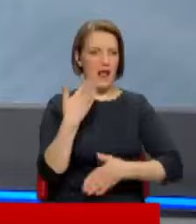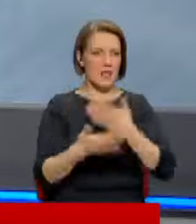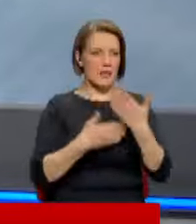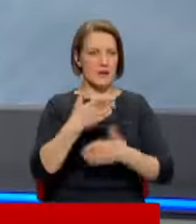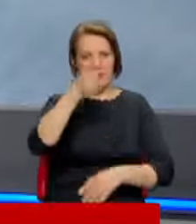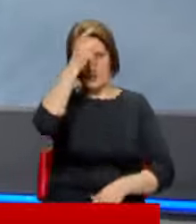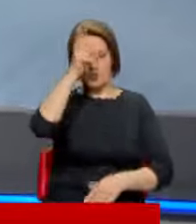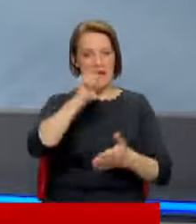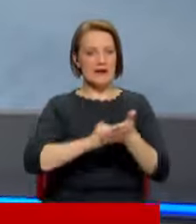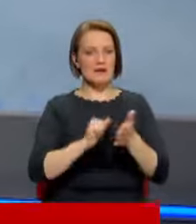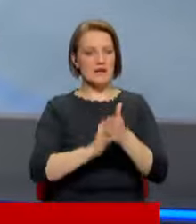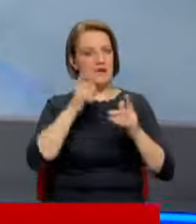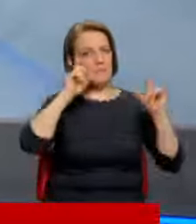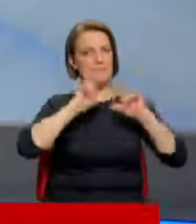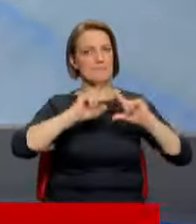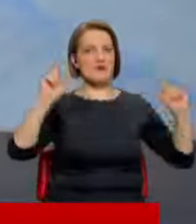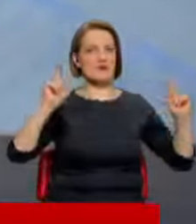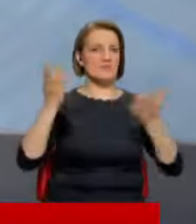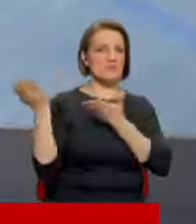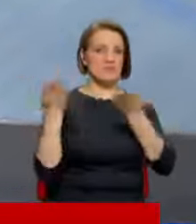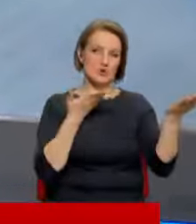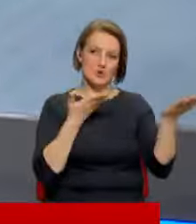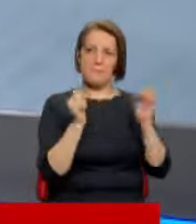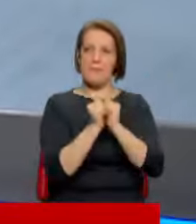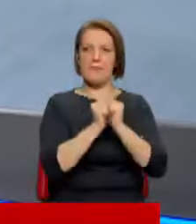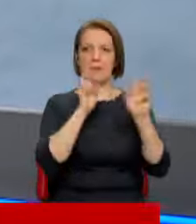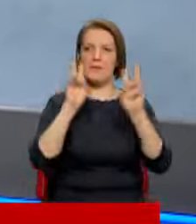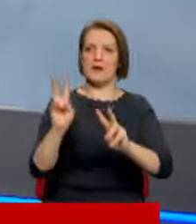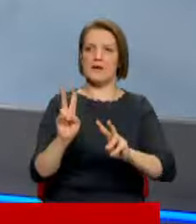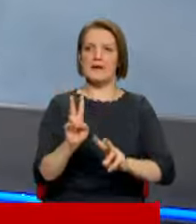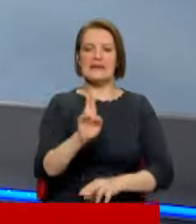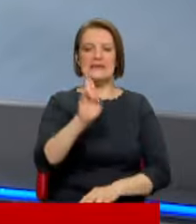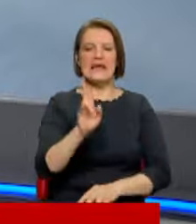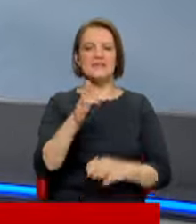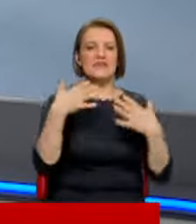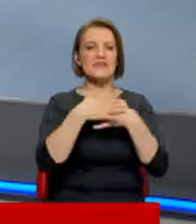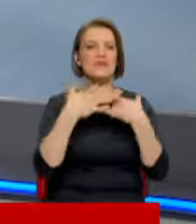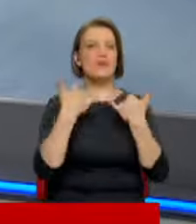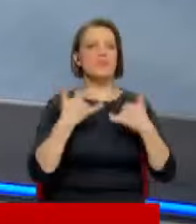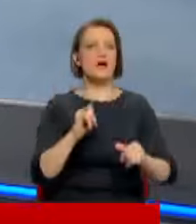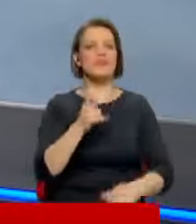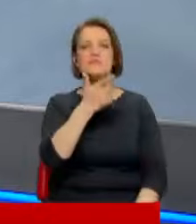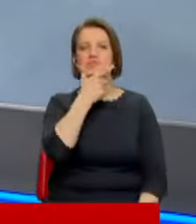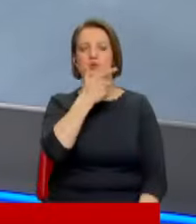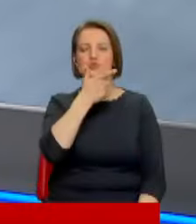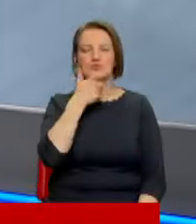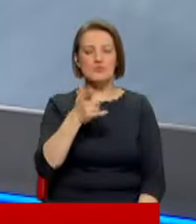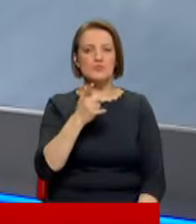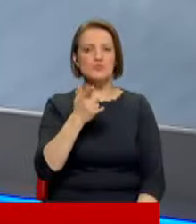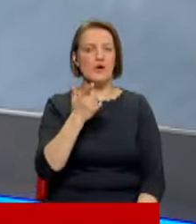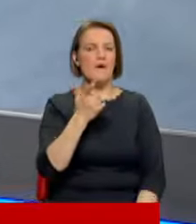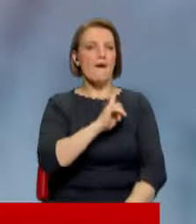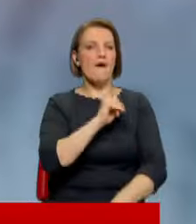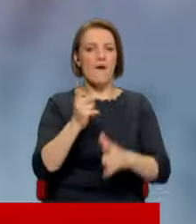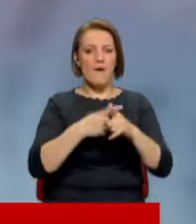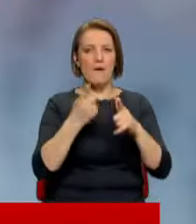Türkiye Gazetesi'nin manşetine Buyurun bakalım 7 gece tatil 1 milyon lira Bodrum otelleri Dubai'yi solladı diye bir